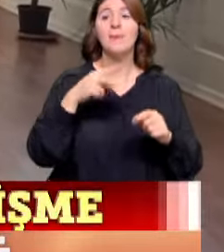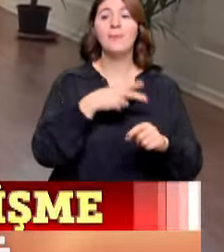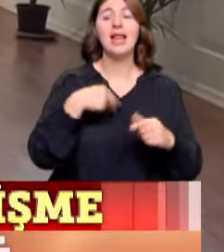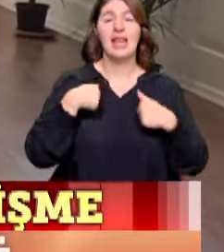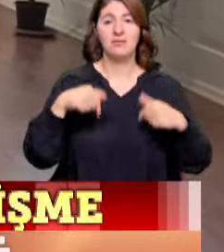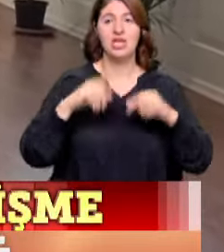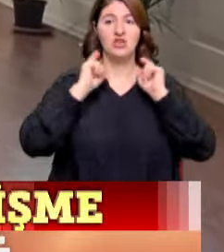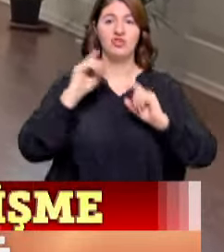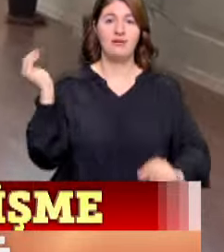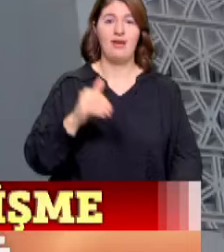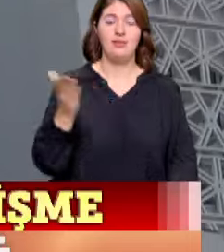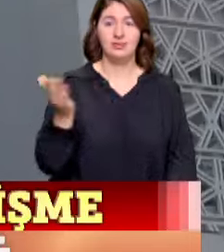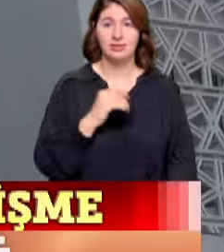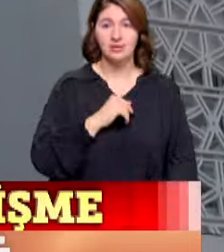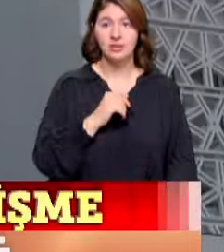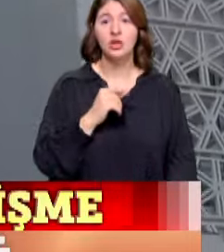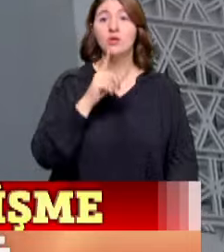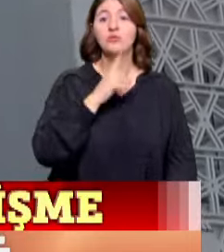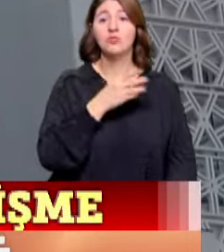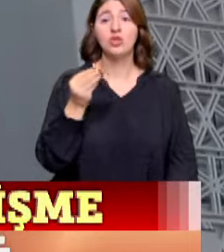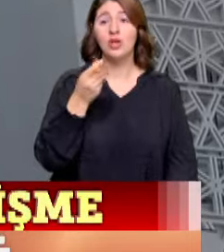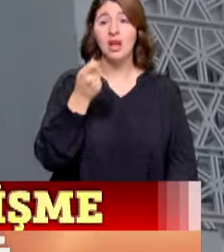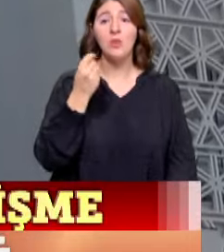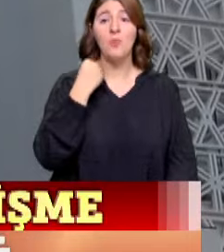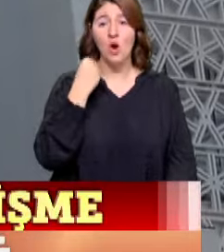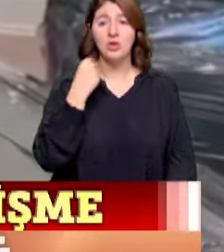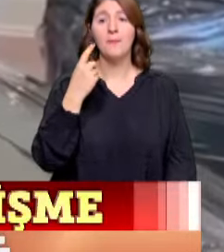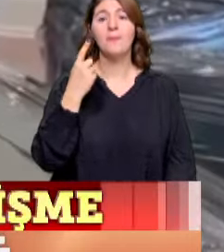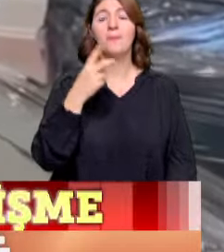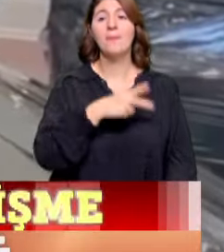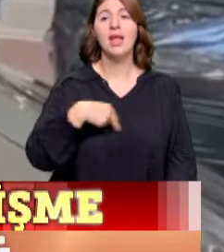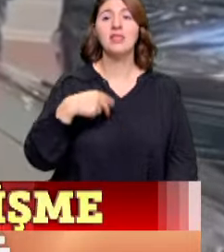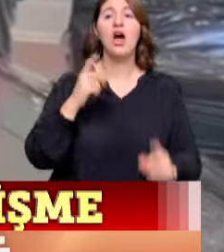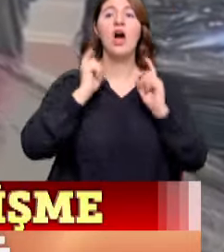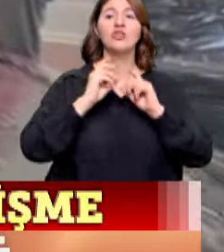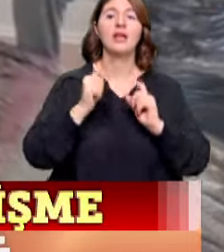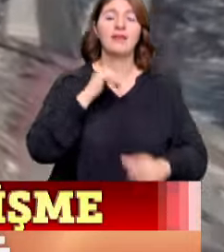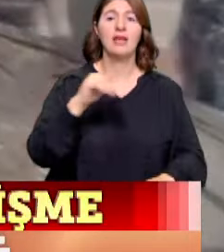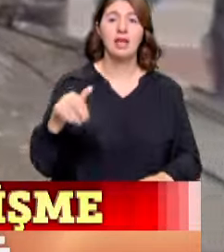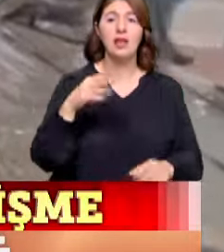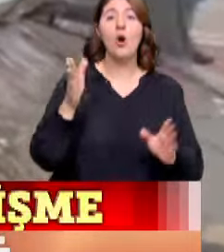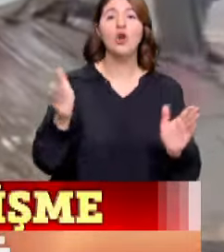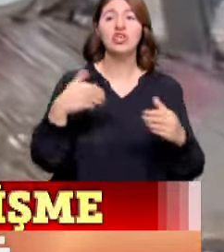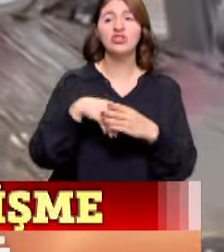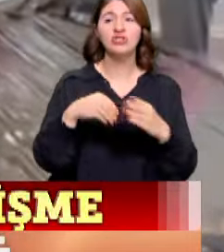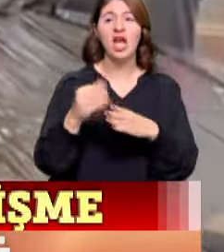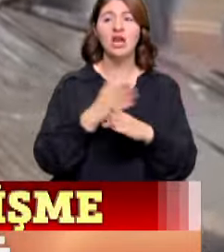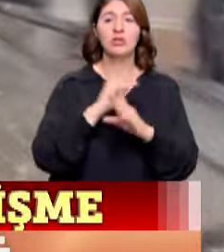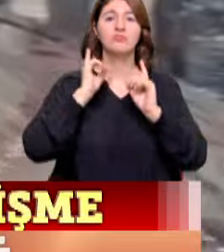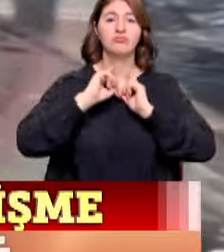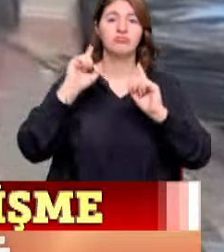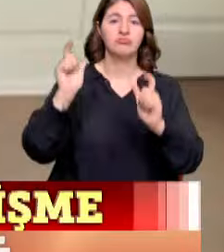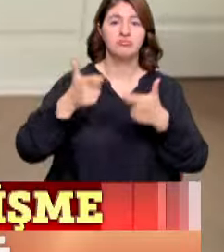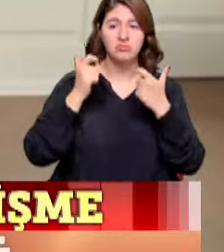belediyemize icra getirdiler. 100 milyon liralık borç belediyeye haciz olarak döndü. Belediye başkanının makam odasındaki eşyalar